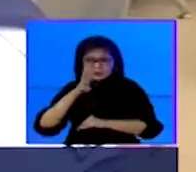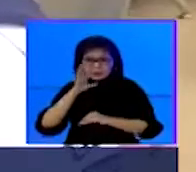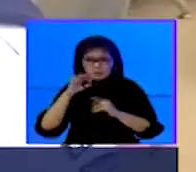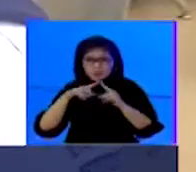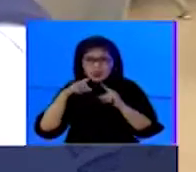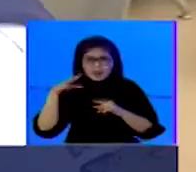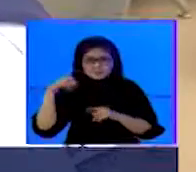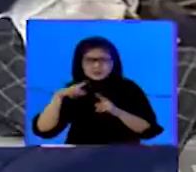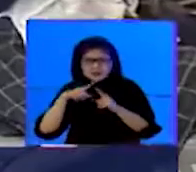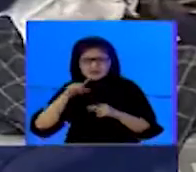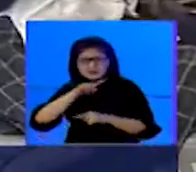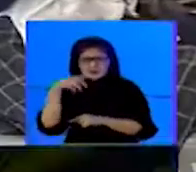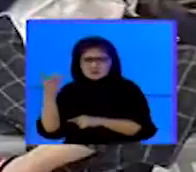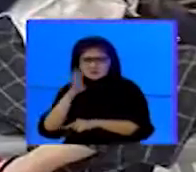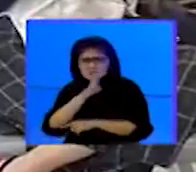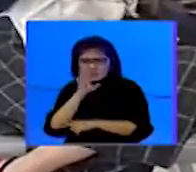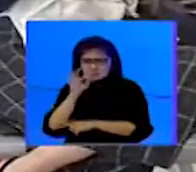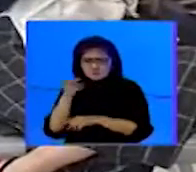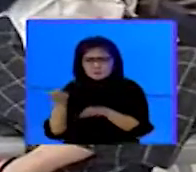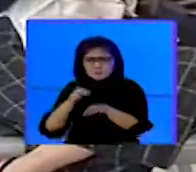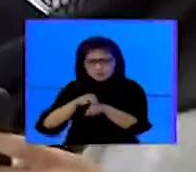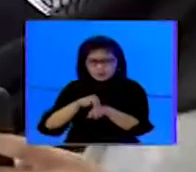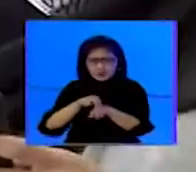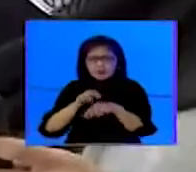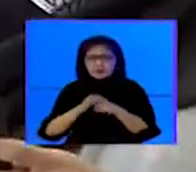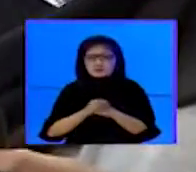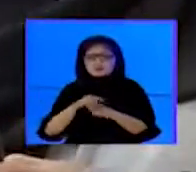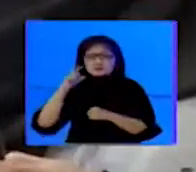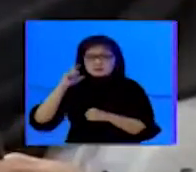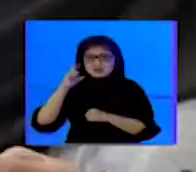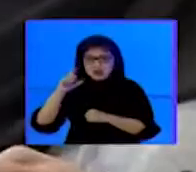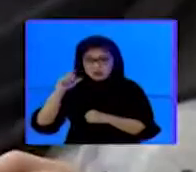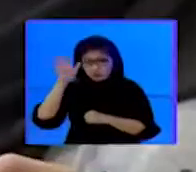sampai 4.000 penumpang. Untuk melakukan perjalanan, setiap calon penumpang